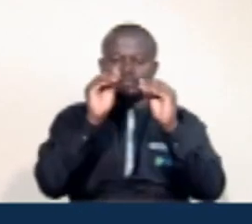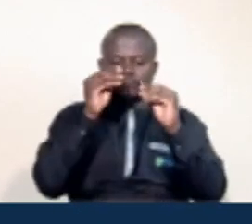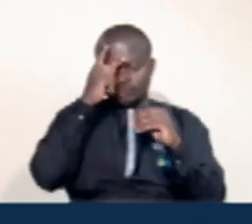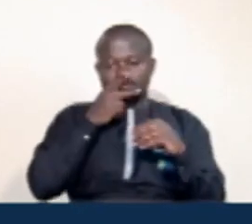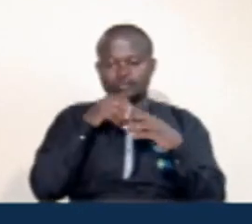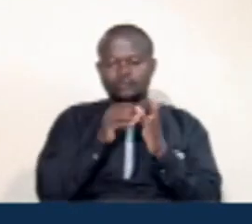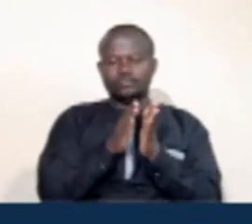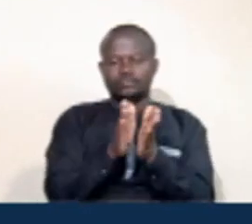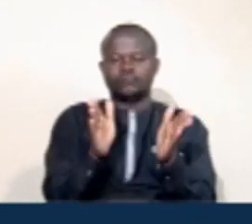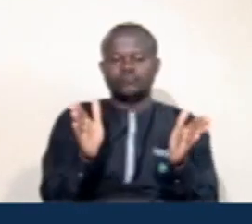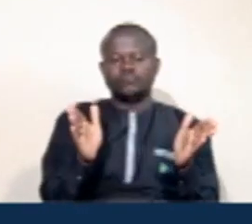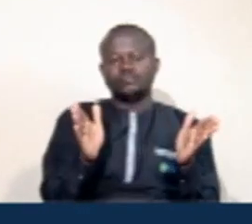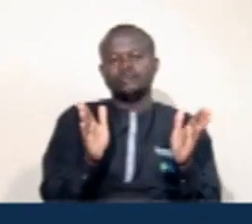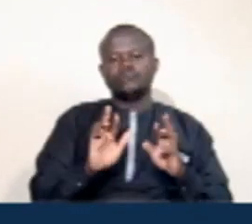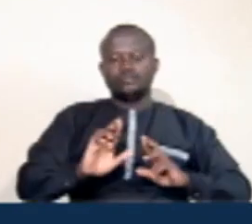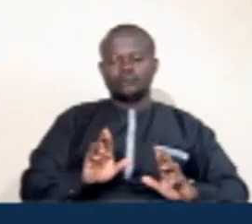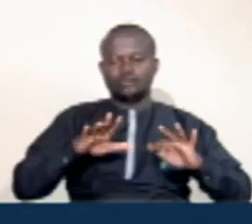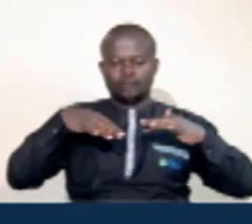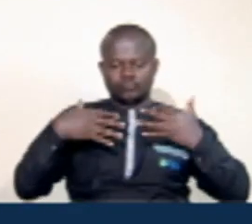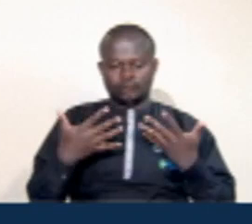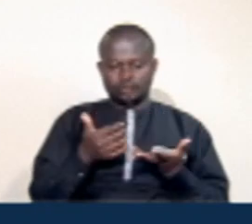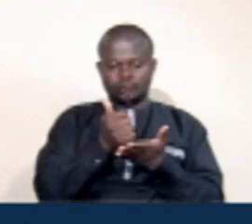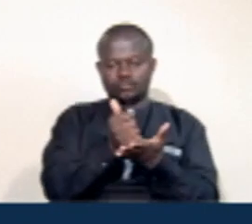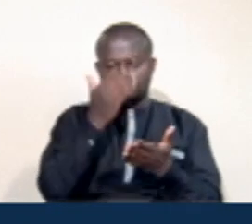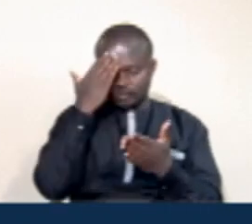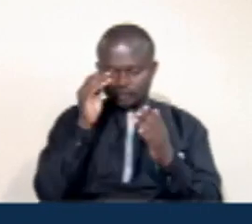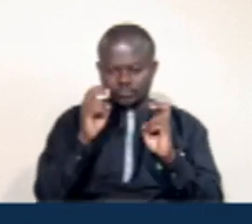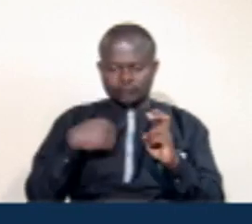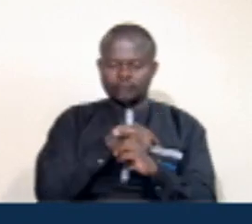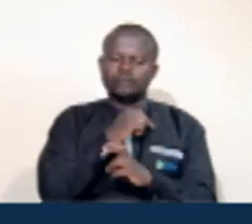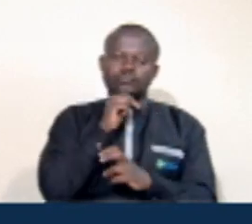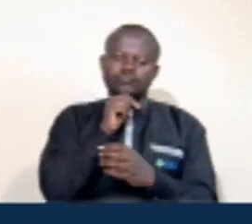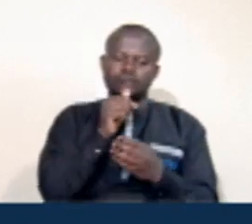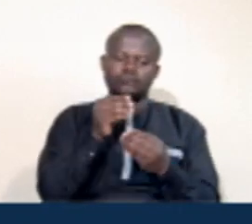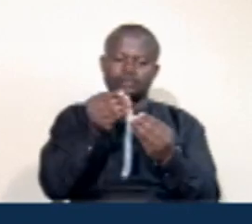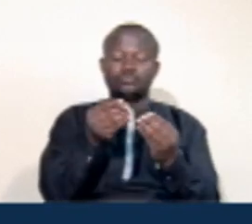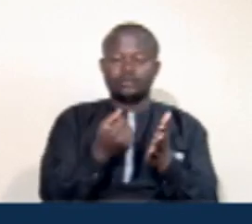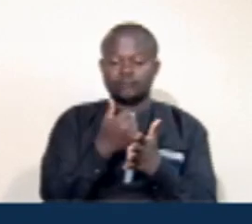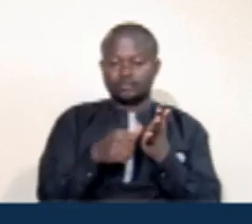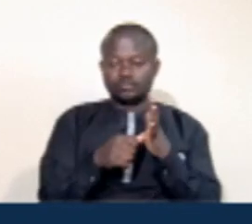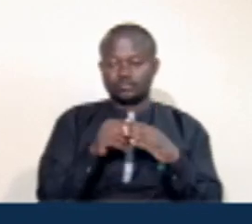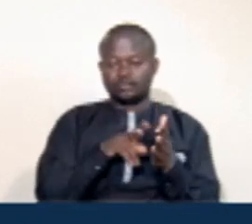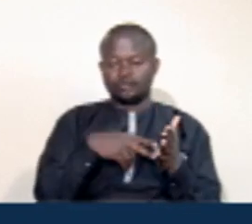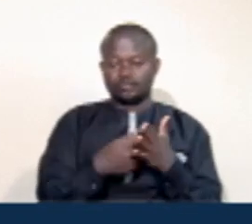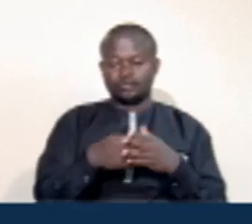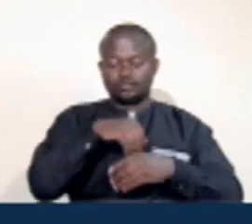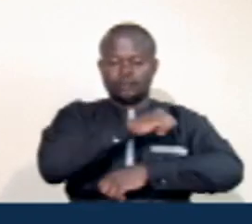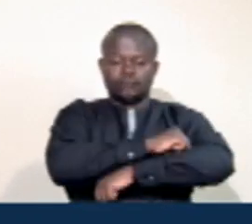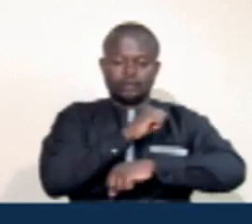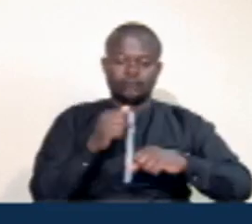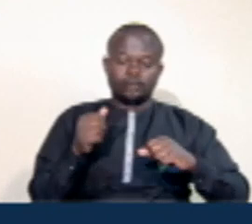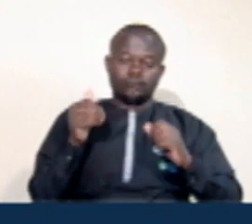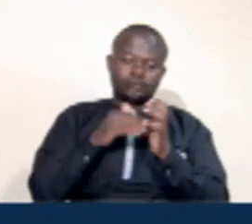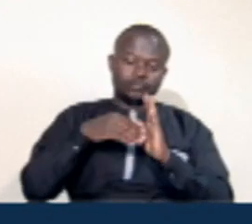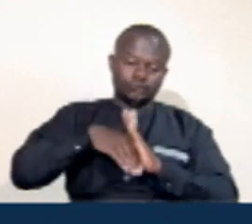n'ababyeyi muri rusange mwiteguye mute kubafasha kugira ngo bitazaha icyuho itsindwa ry'aba banyeshuri bakaba basubira